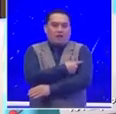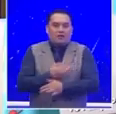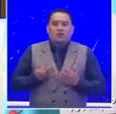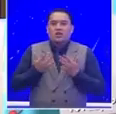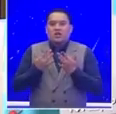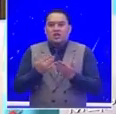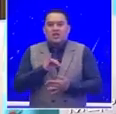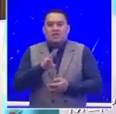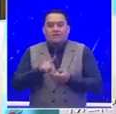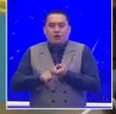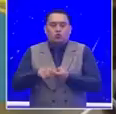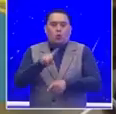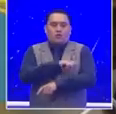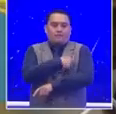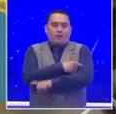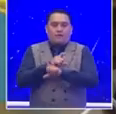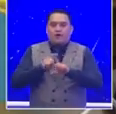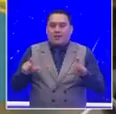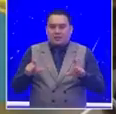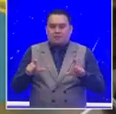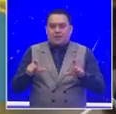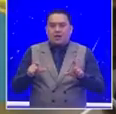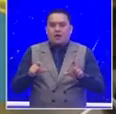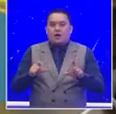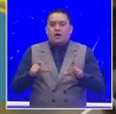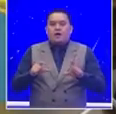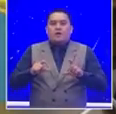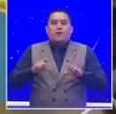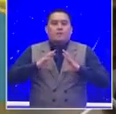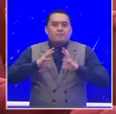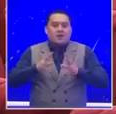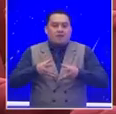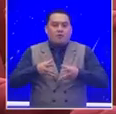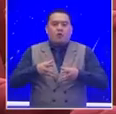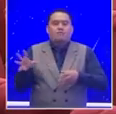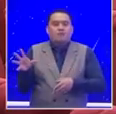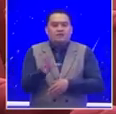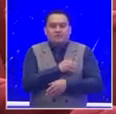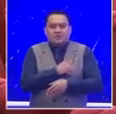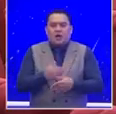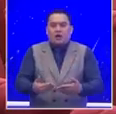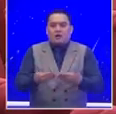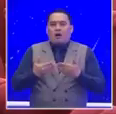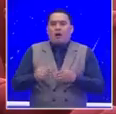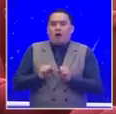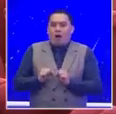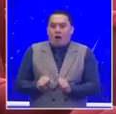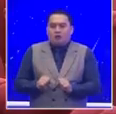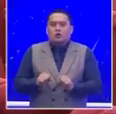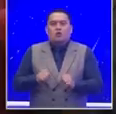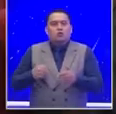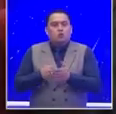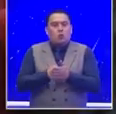в инфекционных, провизорных и карантинных объектах. Борьба с мировой пандемией идет по всем фронтам. Принято решение о продлении